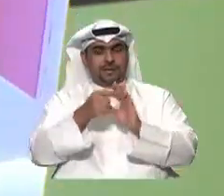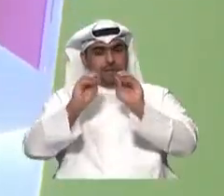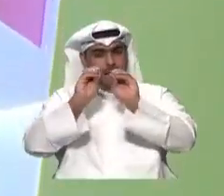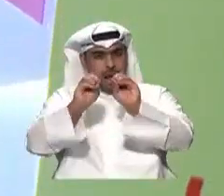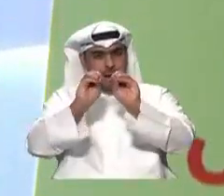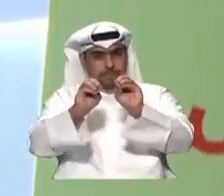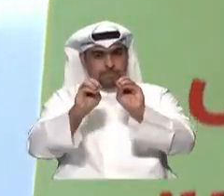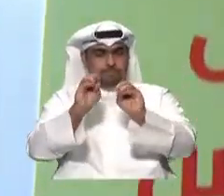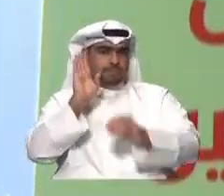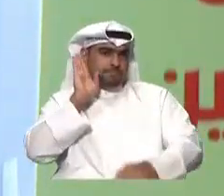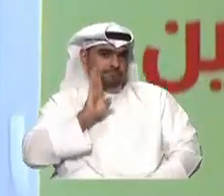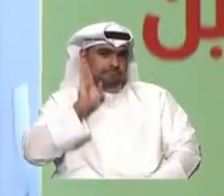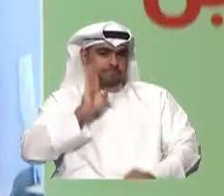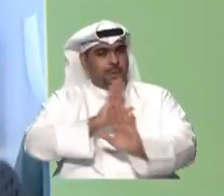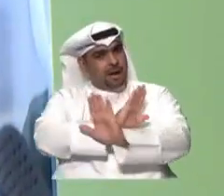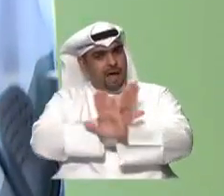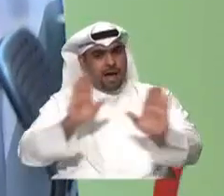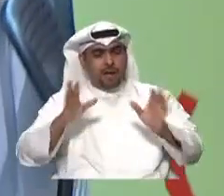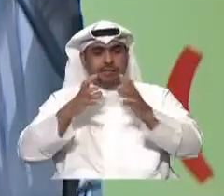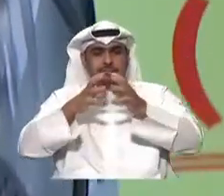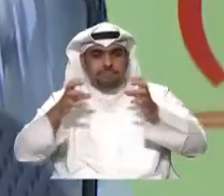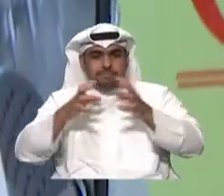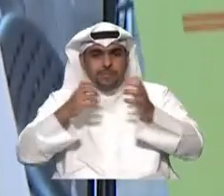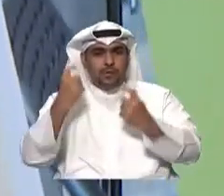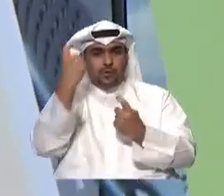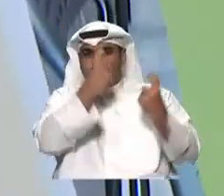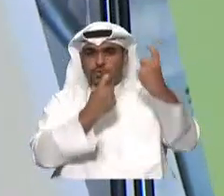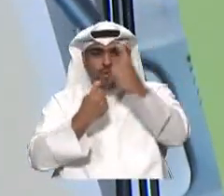كامل عن هذه الدفعة، ومن خلاله